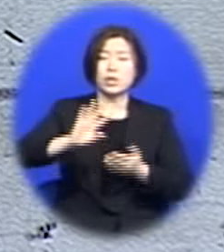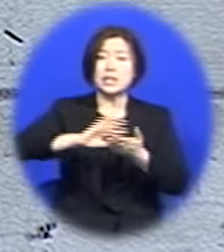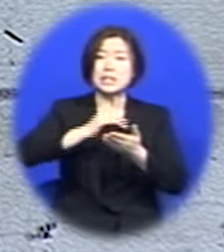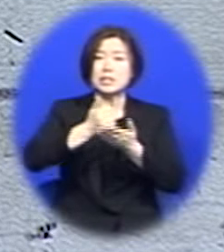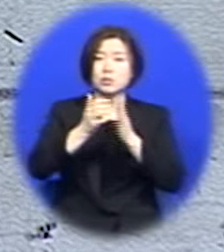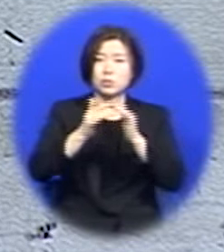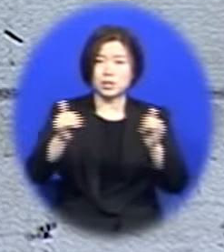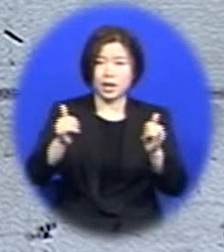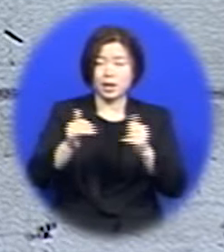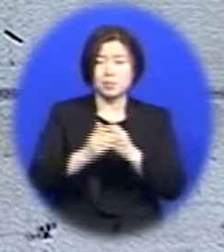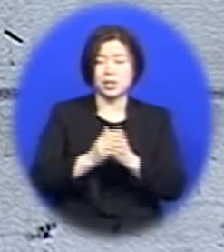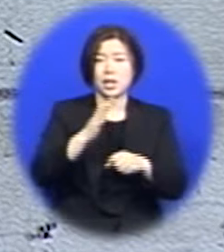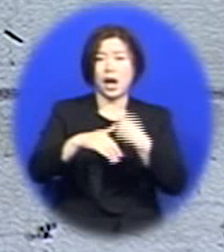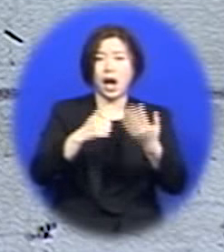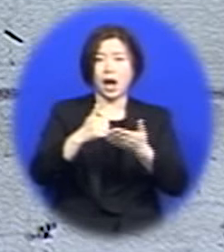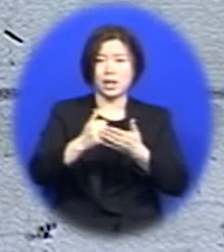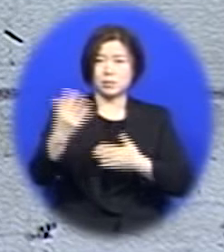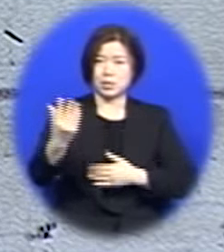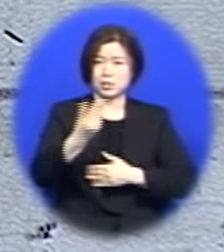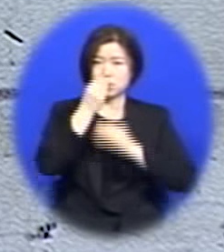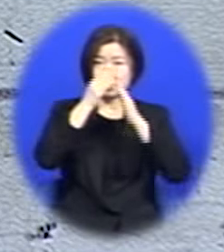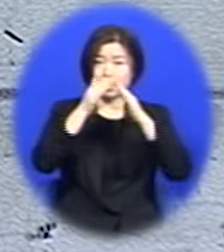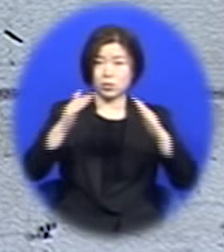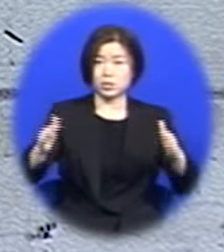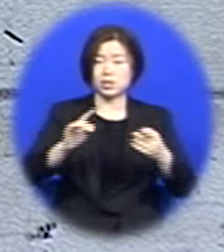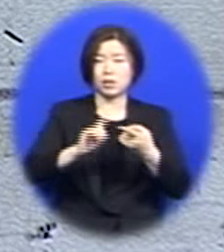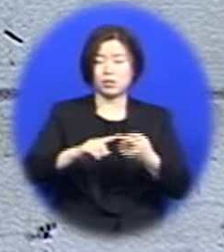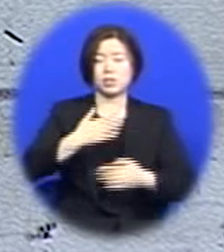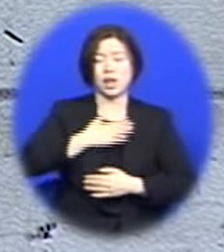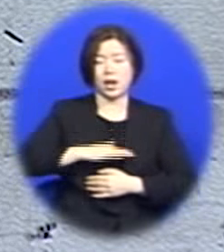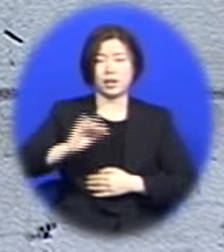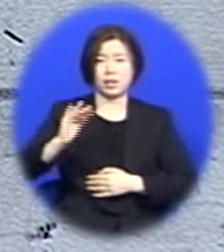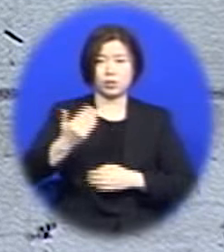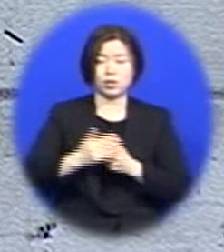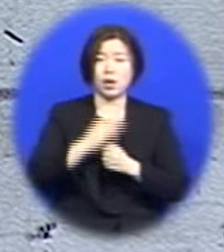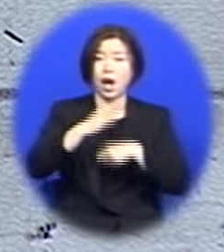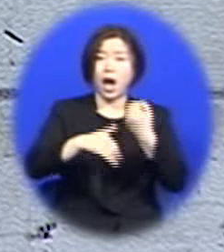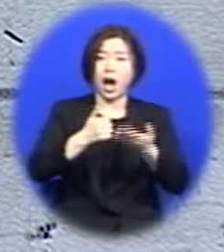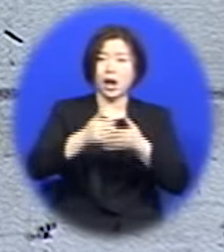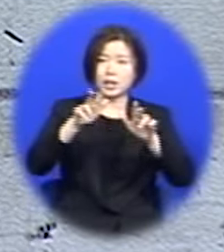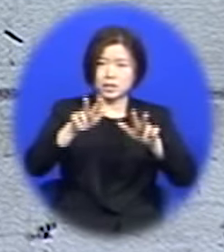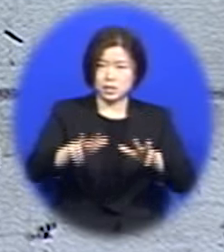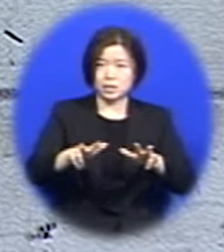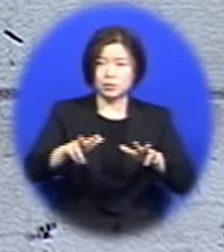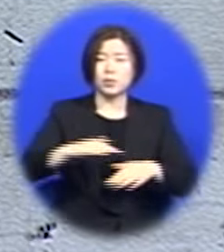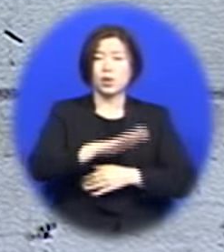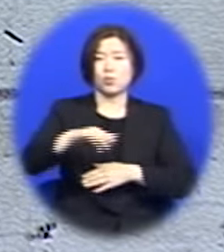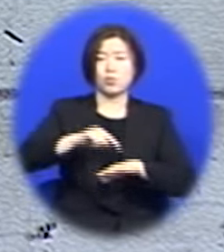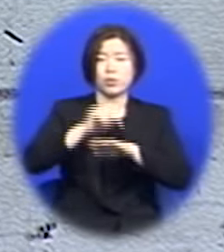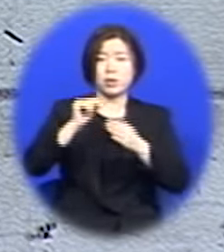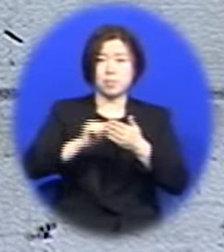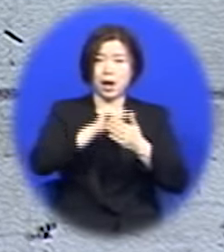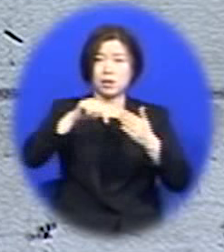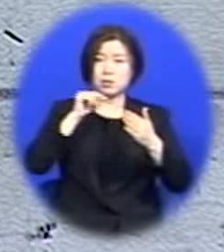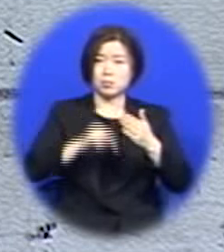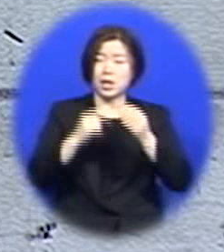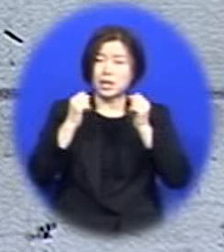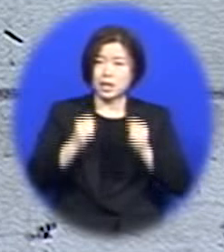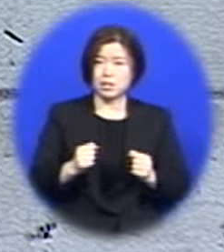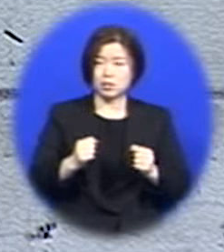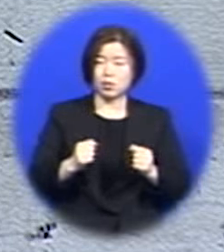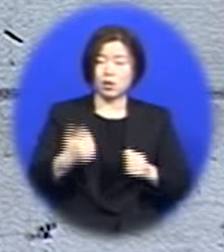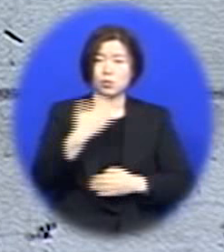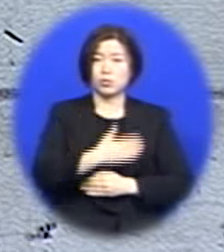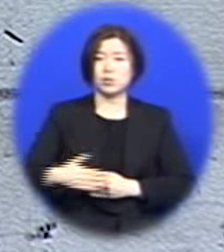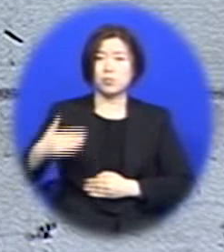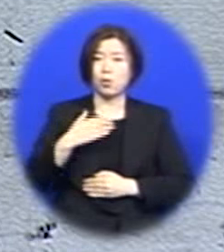그리스도인들이 하나님의 성전이라는 것. 하나님이 지금 우리 마음에 계셔서 우리 몸은 하나님의